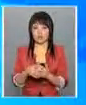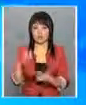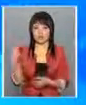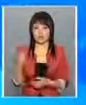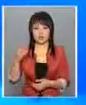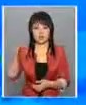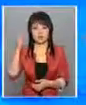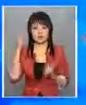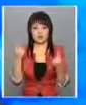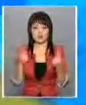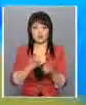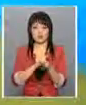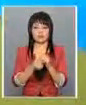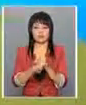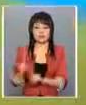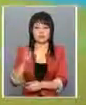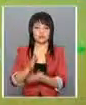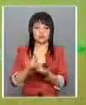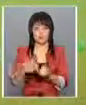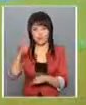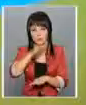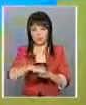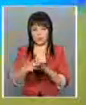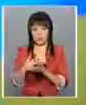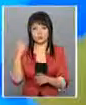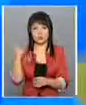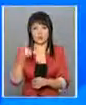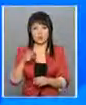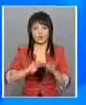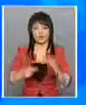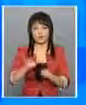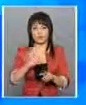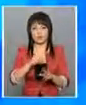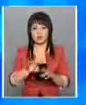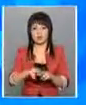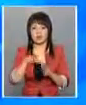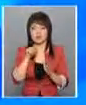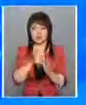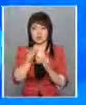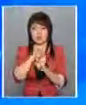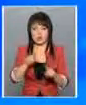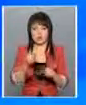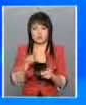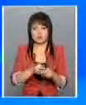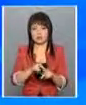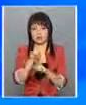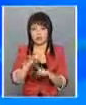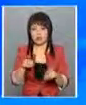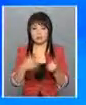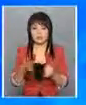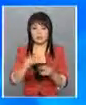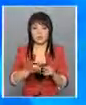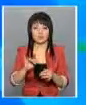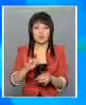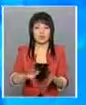Ауыл шаруашылығын алда үлкен өзгерістер күтіп тұр. Енді үкімет ауыл шаруашылық құрылымдарының ісіне араласпайды. Есесіне осы салаға қолдауды күшейтеді.